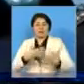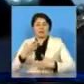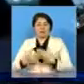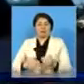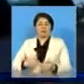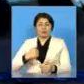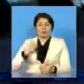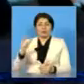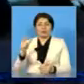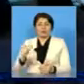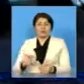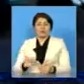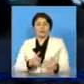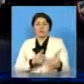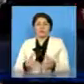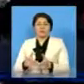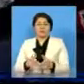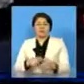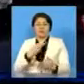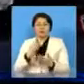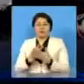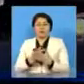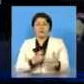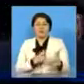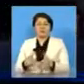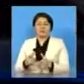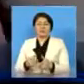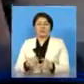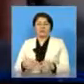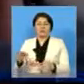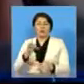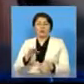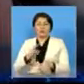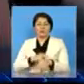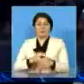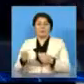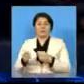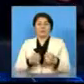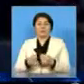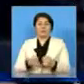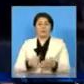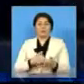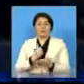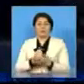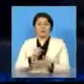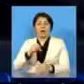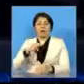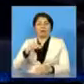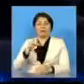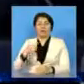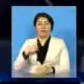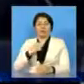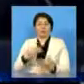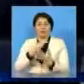полиция қызметкерлері қысқа дайындығын пысықтады. Әзірлікті облыстық полиция департаментінің бастығы Атығай Арыстановтың өзі барып